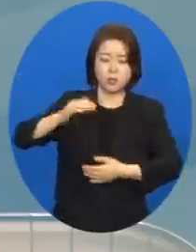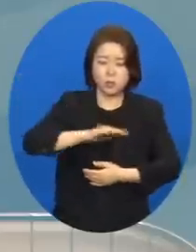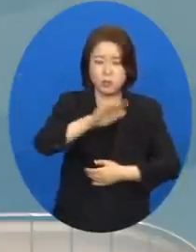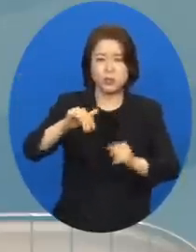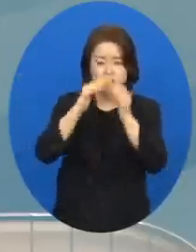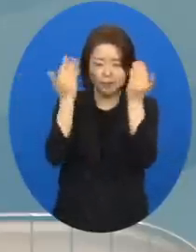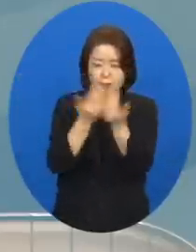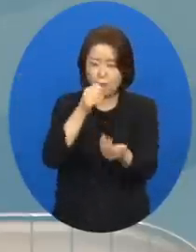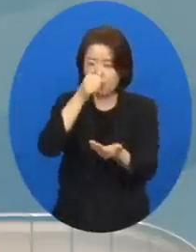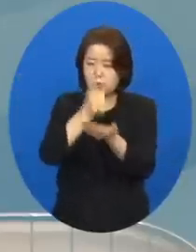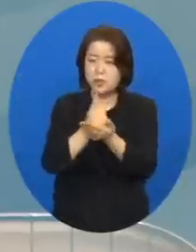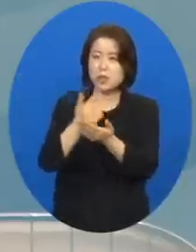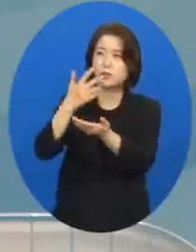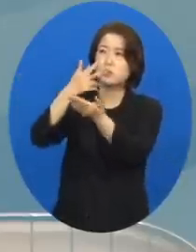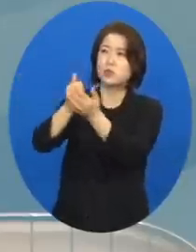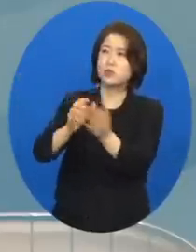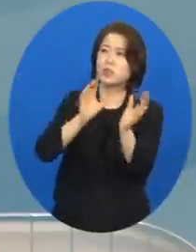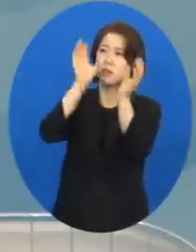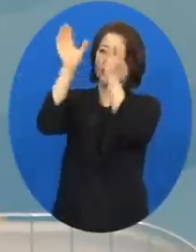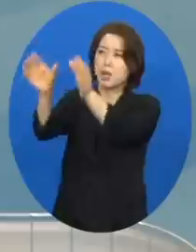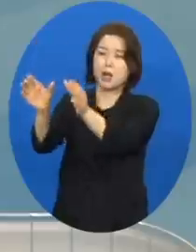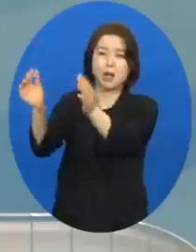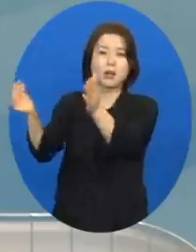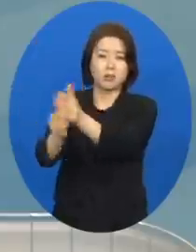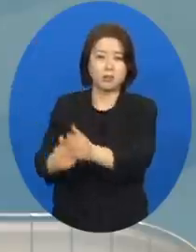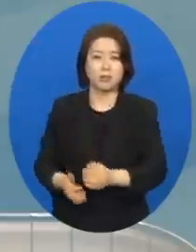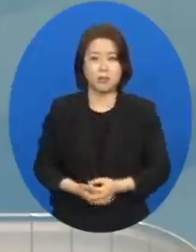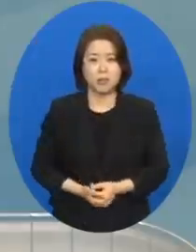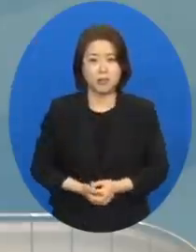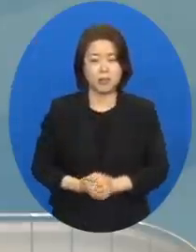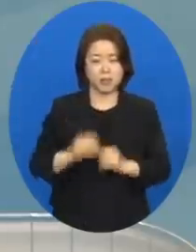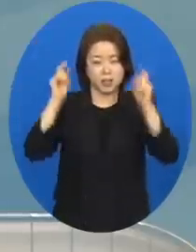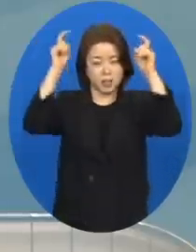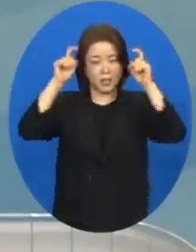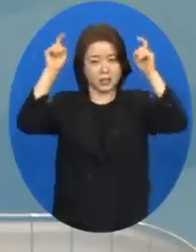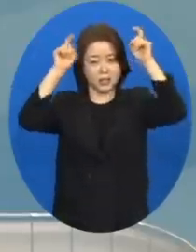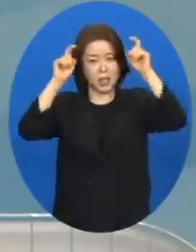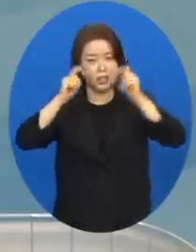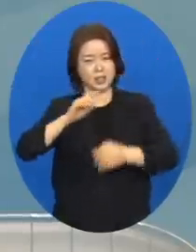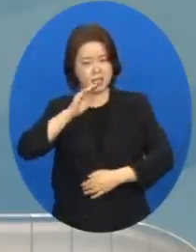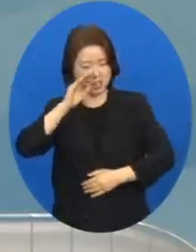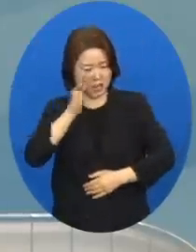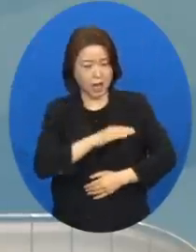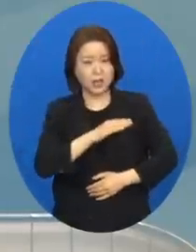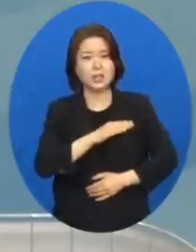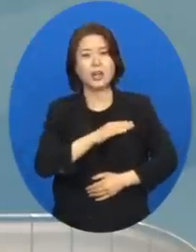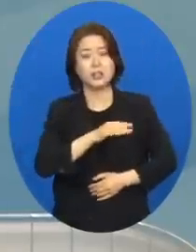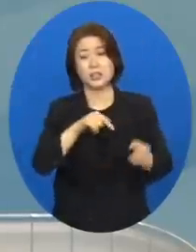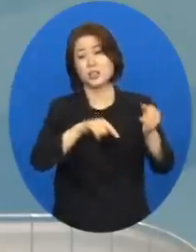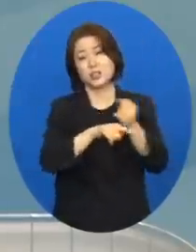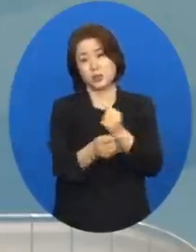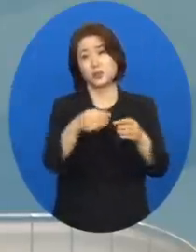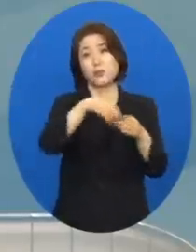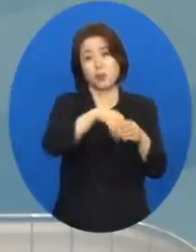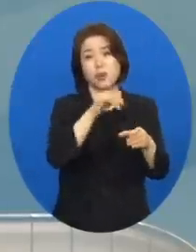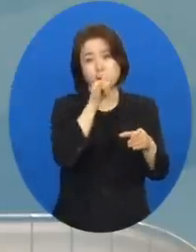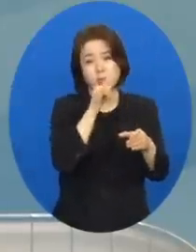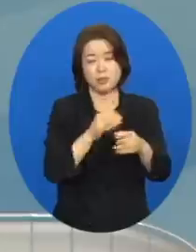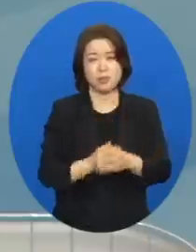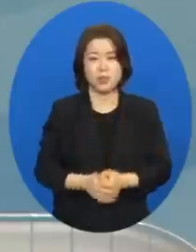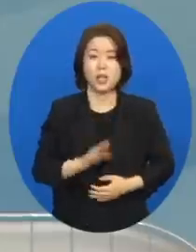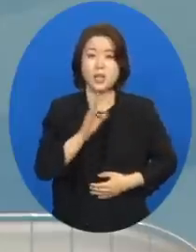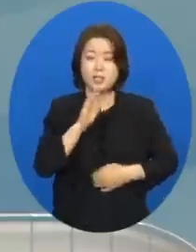그에게 담당시키셨도다. 양이 악하다는 상징도 있습니다. 실제로